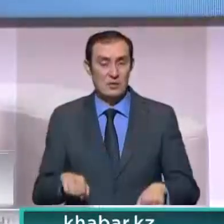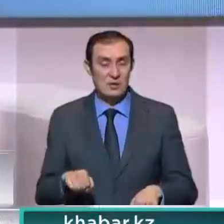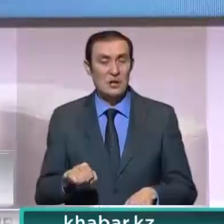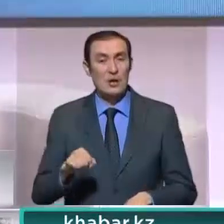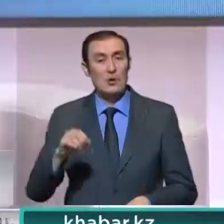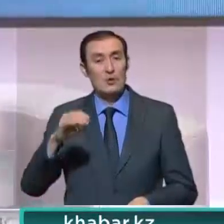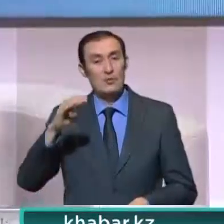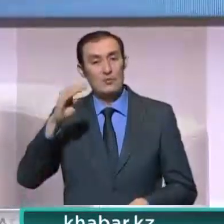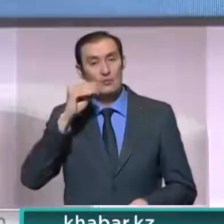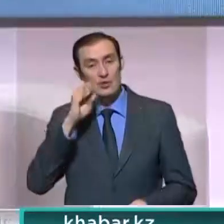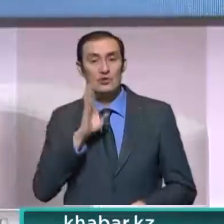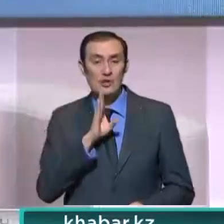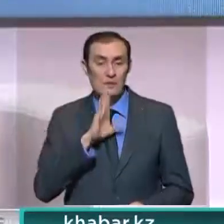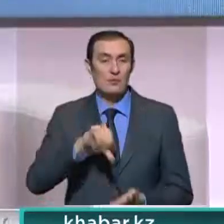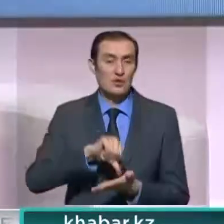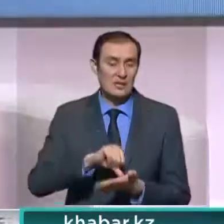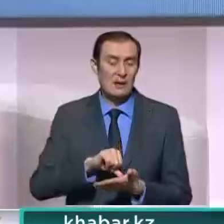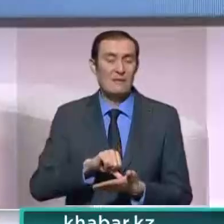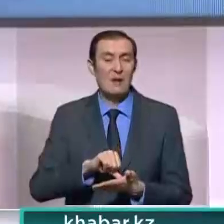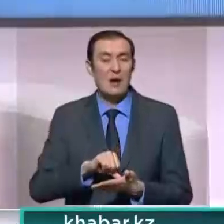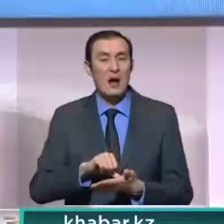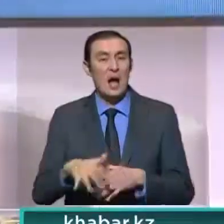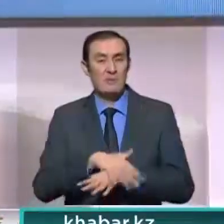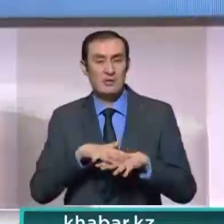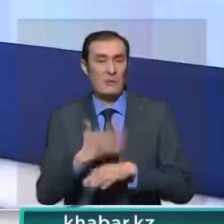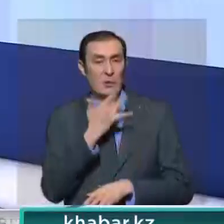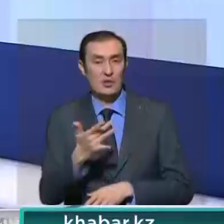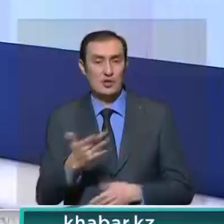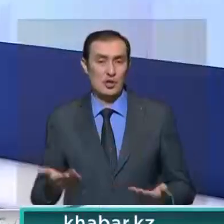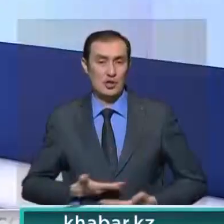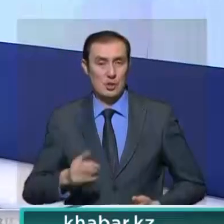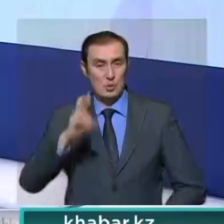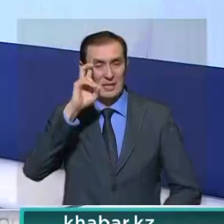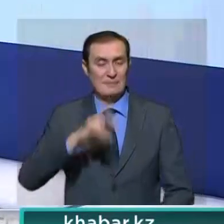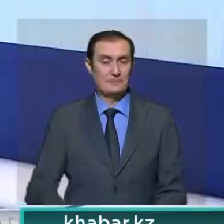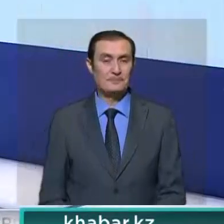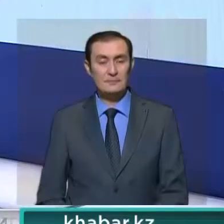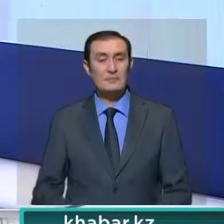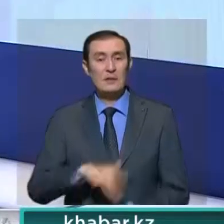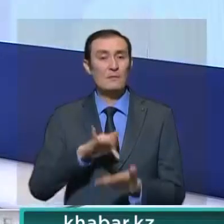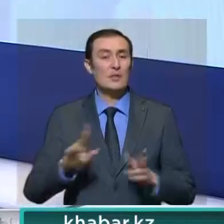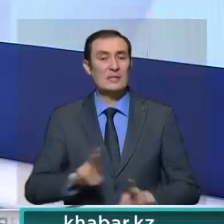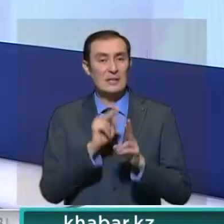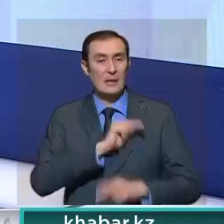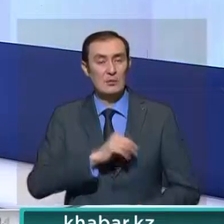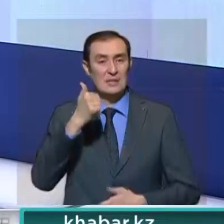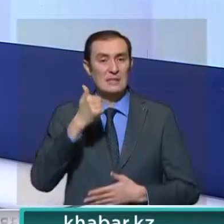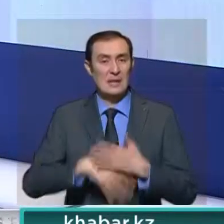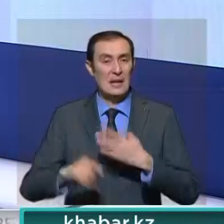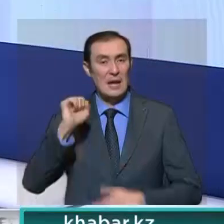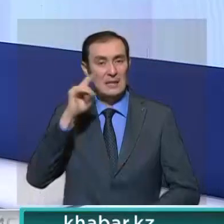мужчин и женщин в участии в общественно-политической жизни в Астане продолжает работать первый